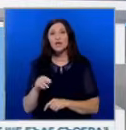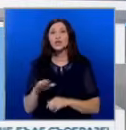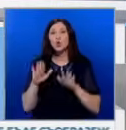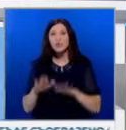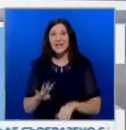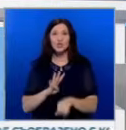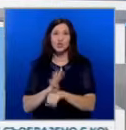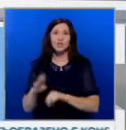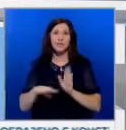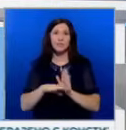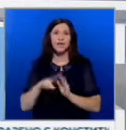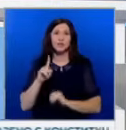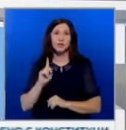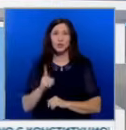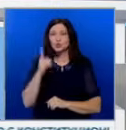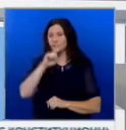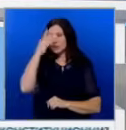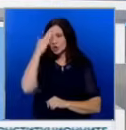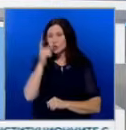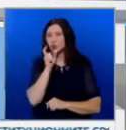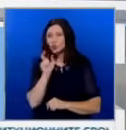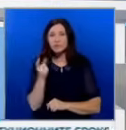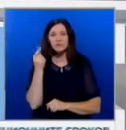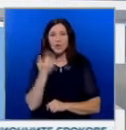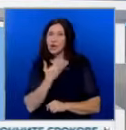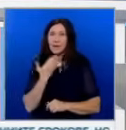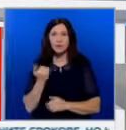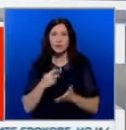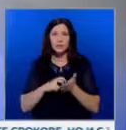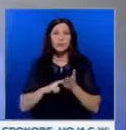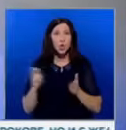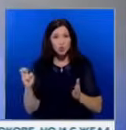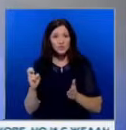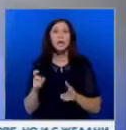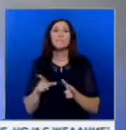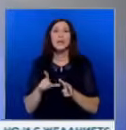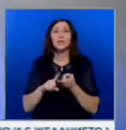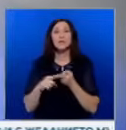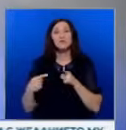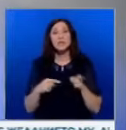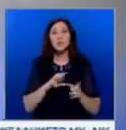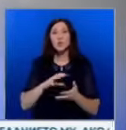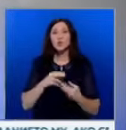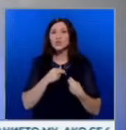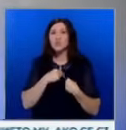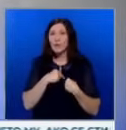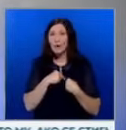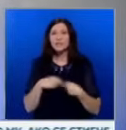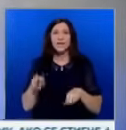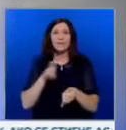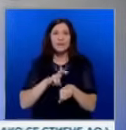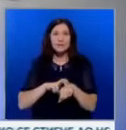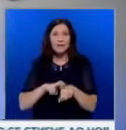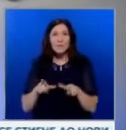които не зачетоха думата му вчера, няма да бъдат изключени. Милена Кирова следи политическите нагласи, а Деси Маркова как